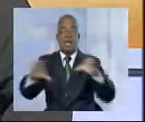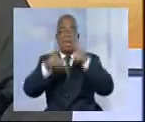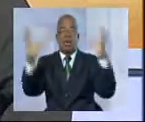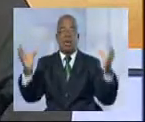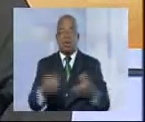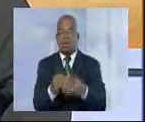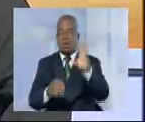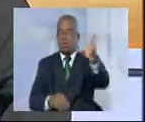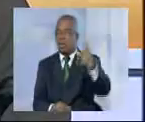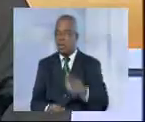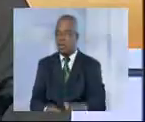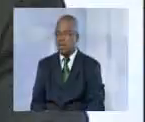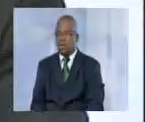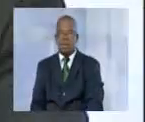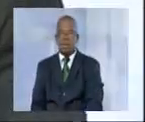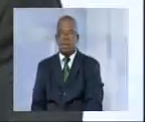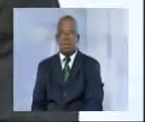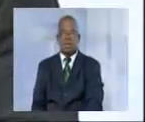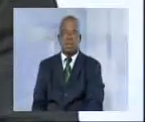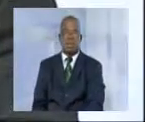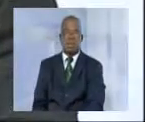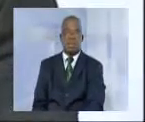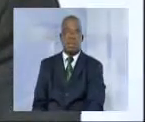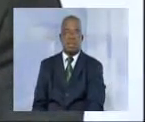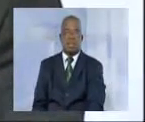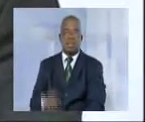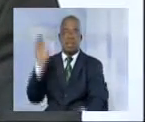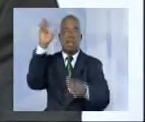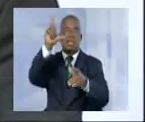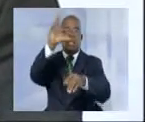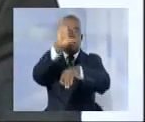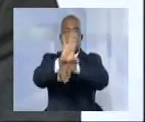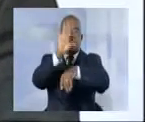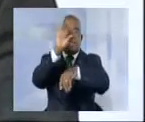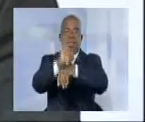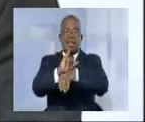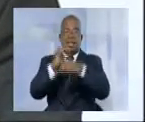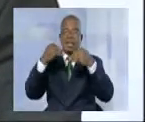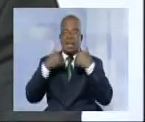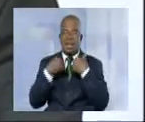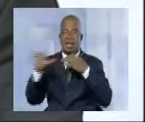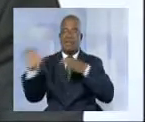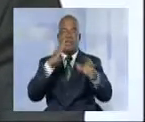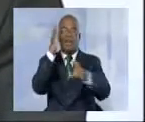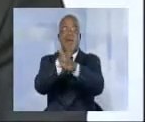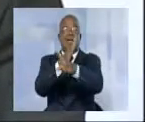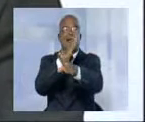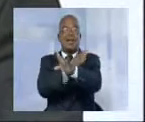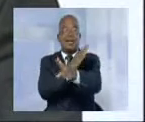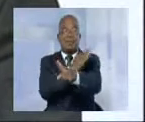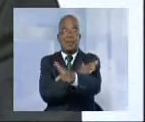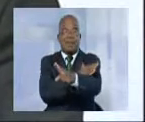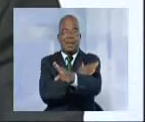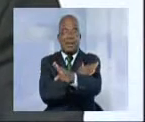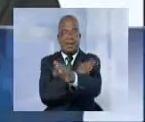Tiakpe Ignace. Écoutons-le. La Côte d'Ivoire a fait des progrès impressionnants en termes